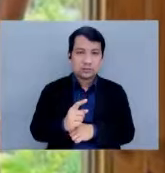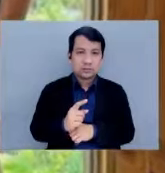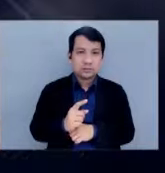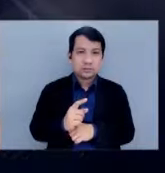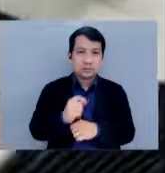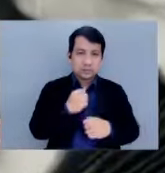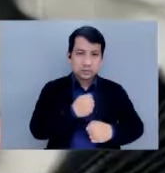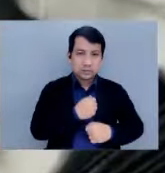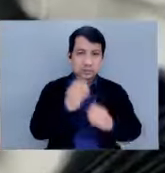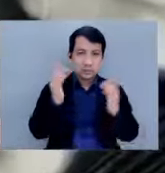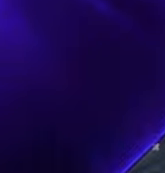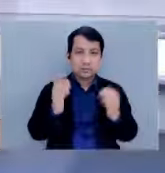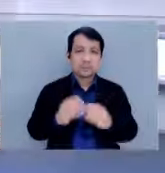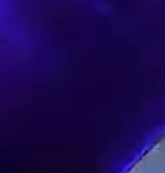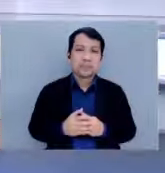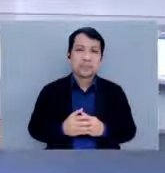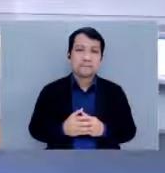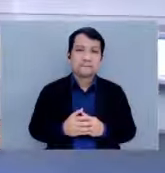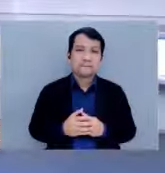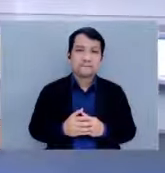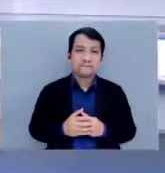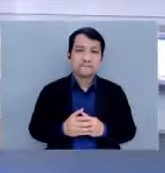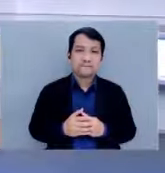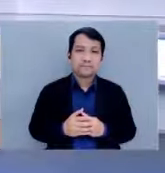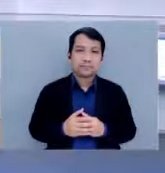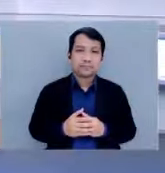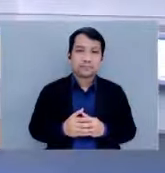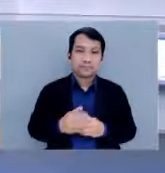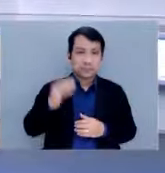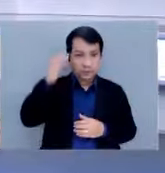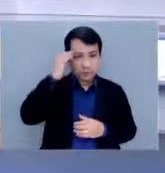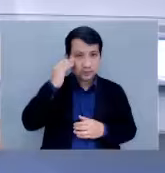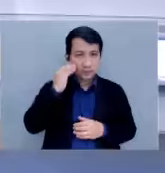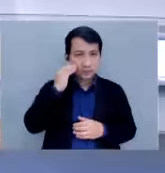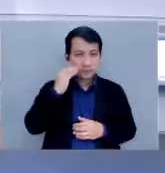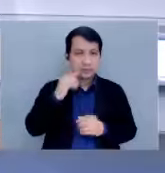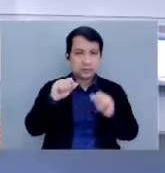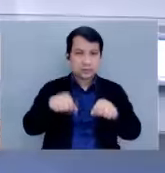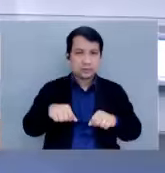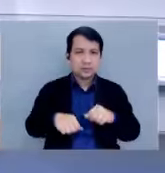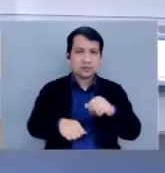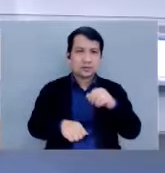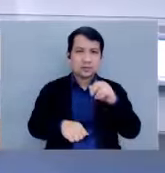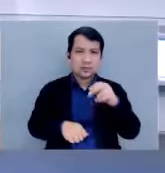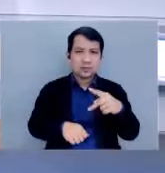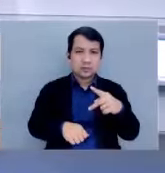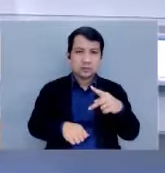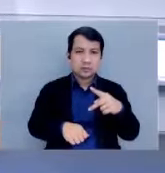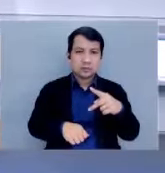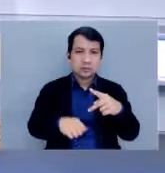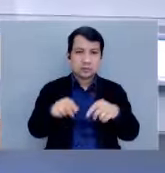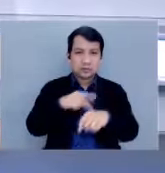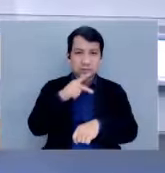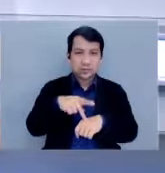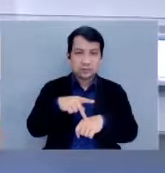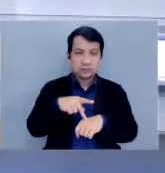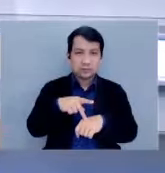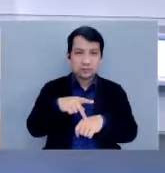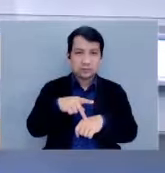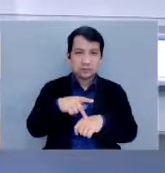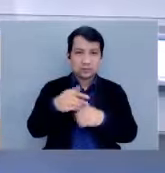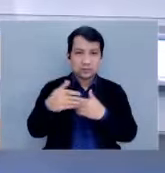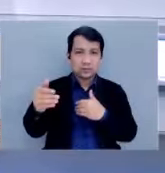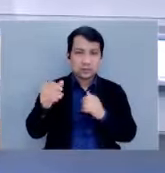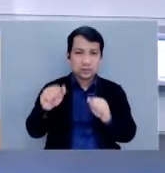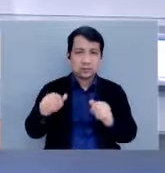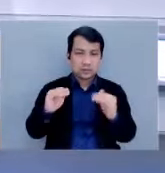service. Kung may Korean wave, dapat meron din daw Philippine wave. Panahon na raw para i-level